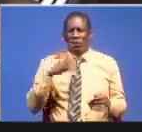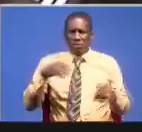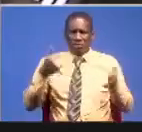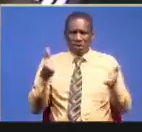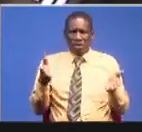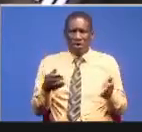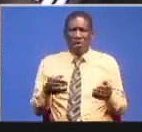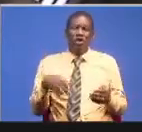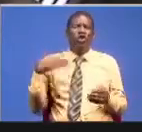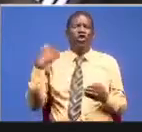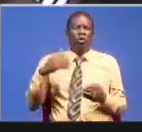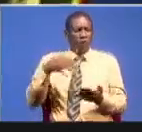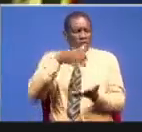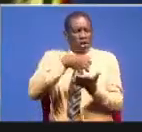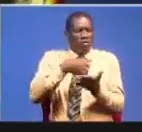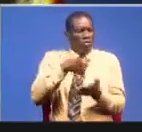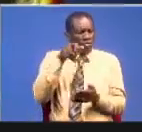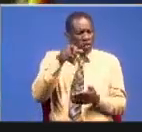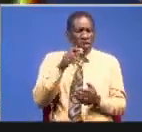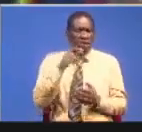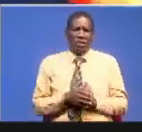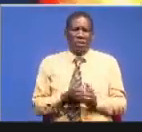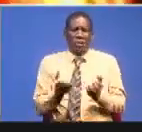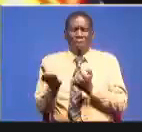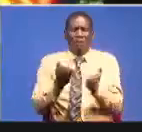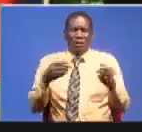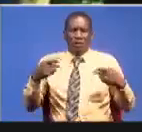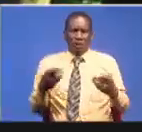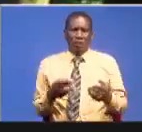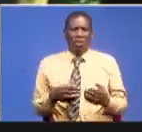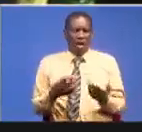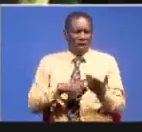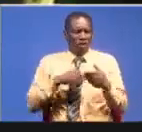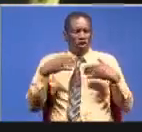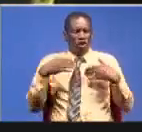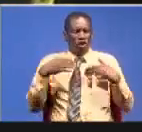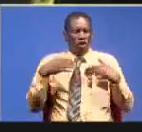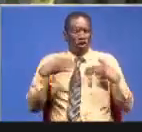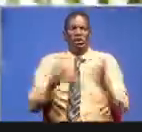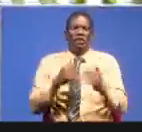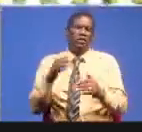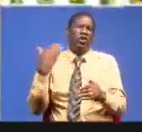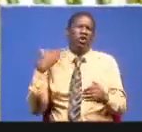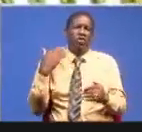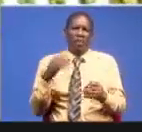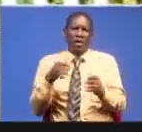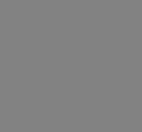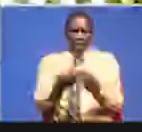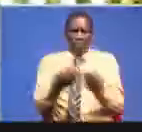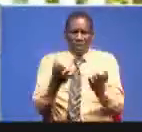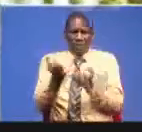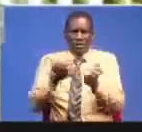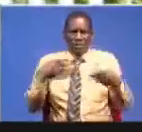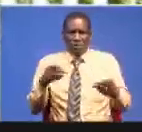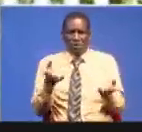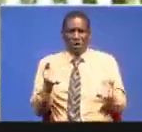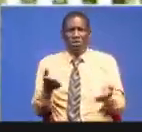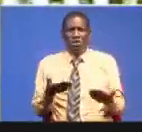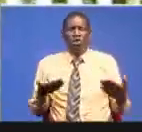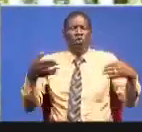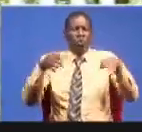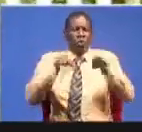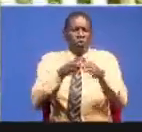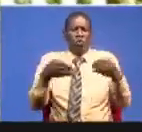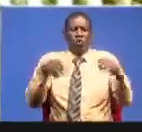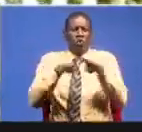wahalifu waliohusika na tendo hilo. Wanabiashara wengi wamekadiria hasara kutokana na wizi, huku wengi wakilazimika kufunga